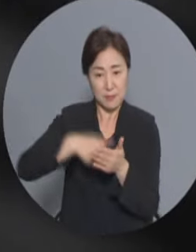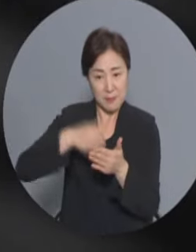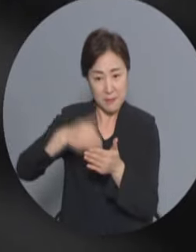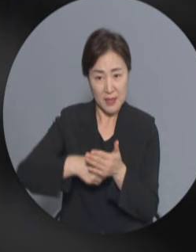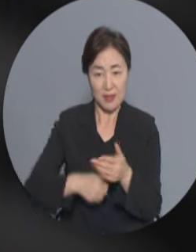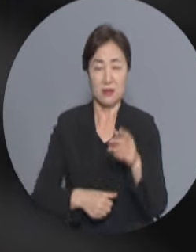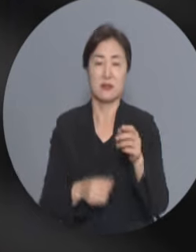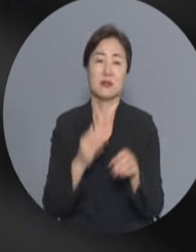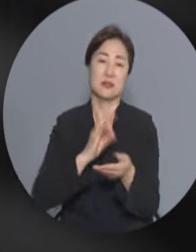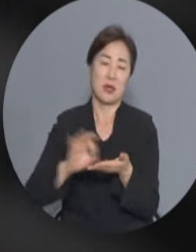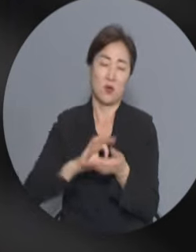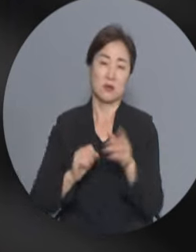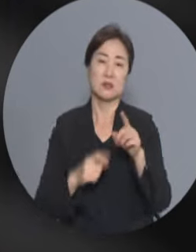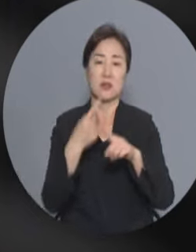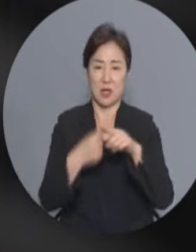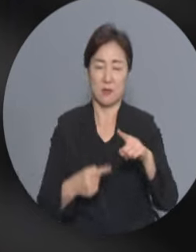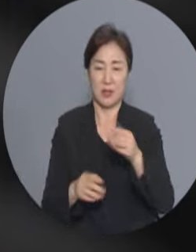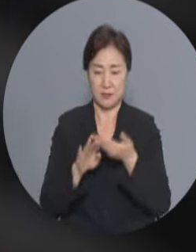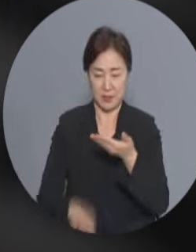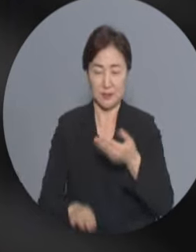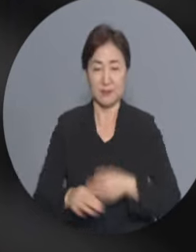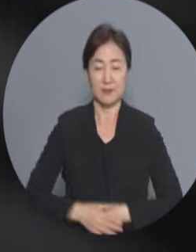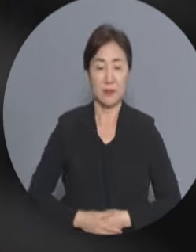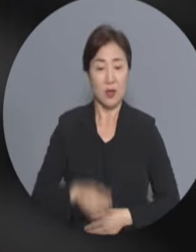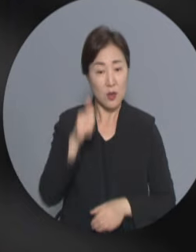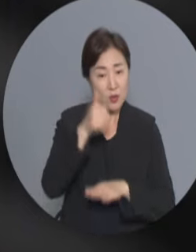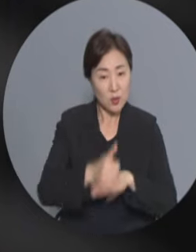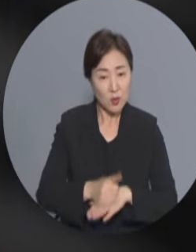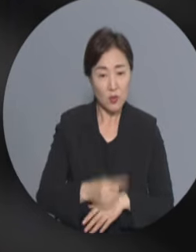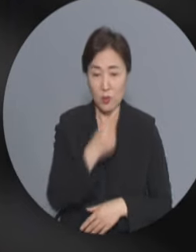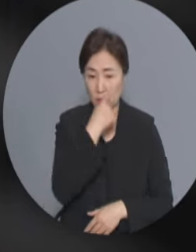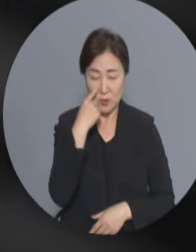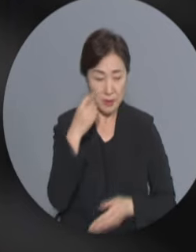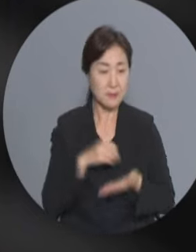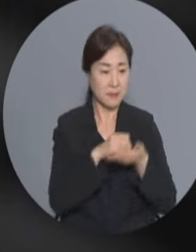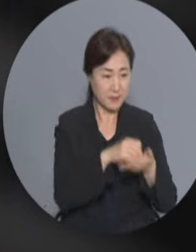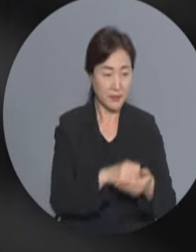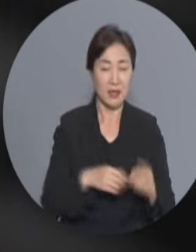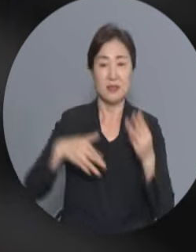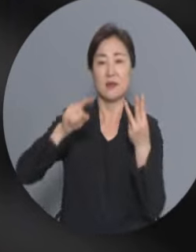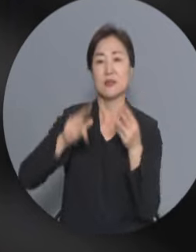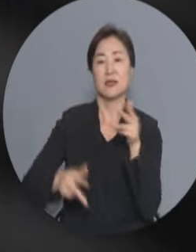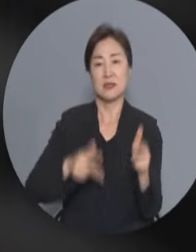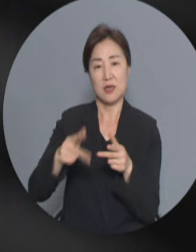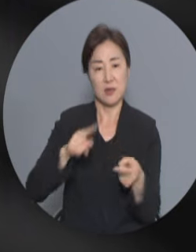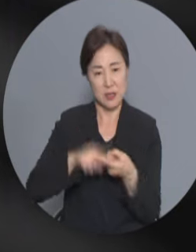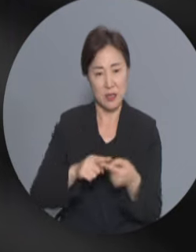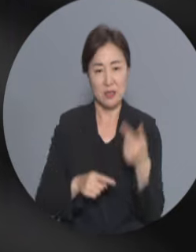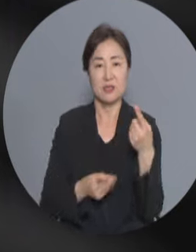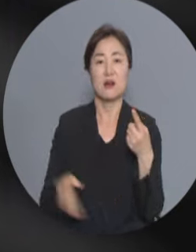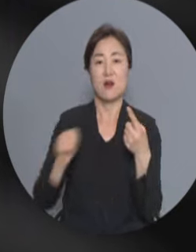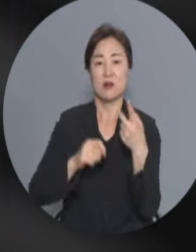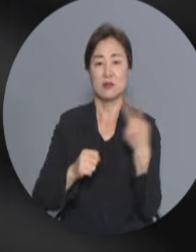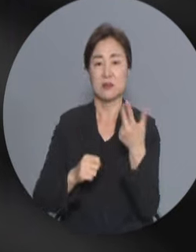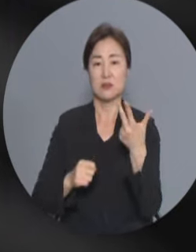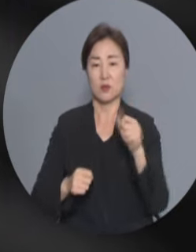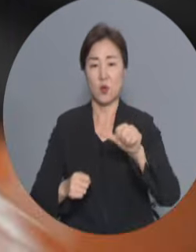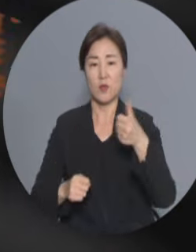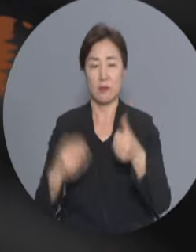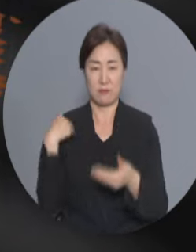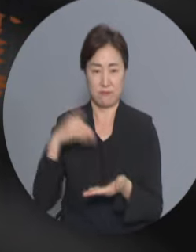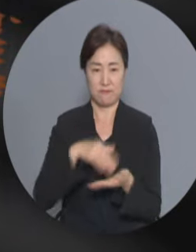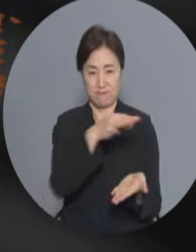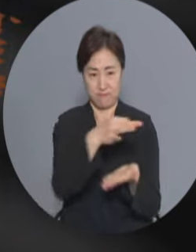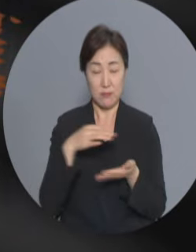절반가량에 불과했습니다. 결국 광양시는 보증보험에 가입된 3차 사업에 대해서만 1억 7,500만 원을 회수했을